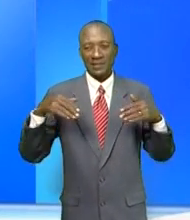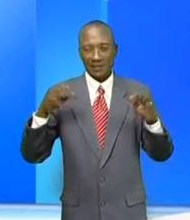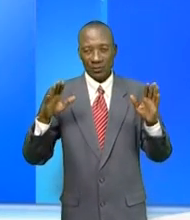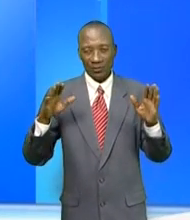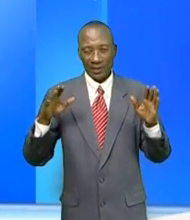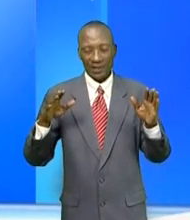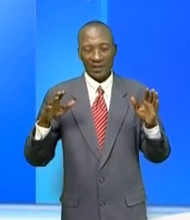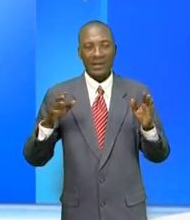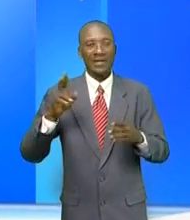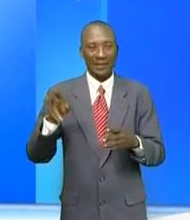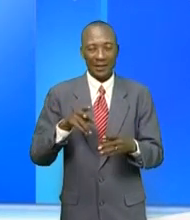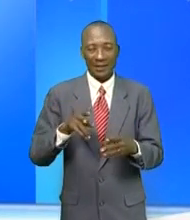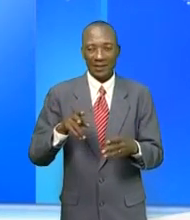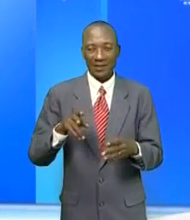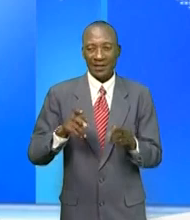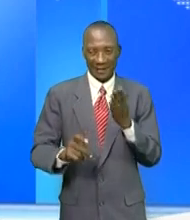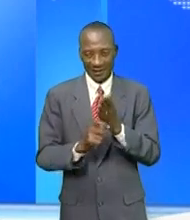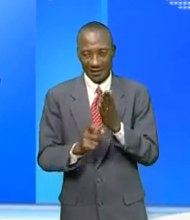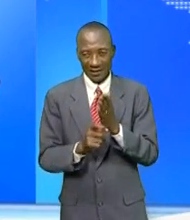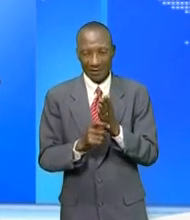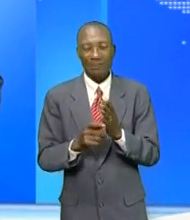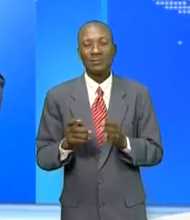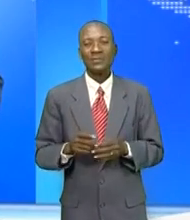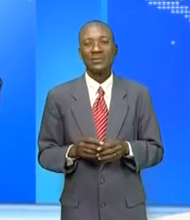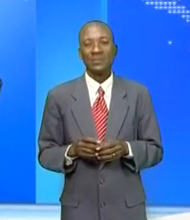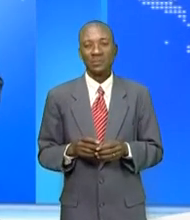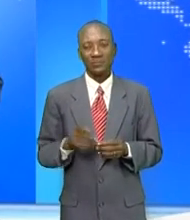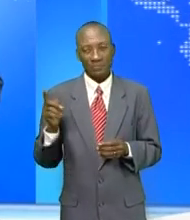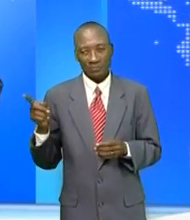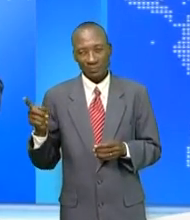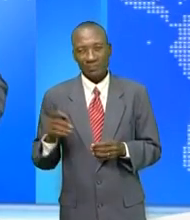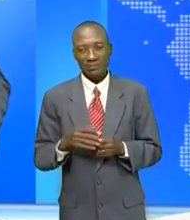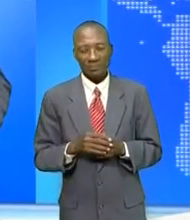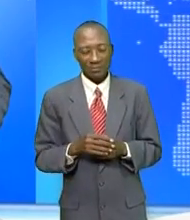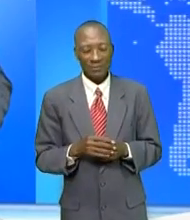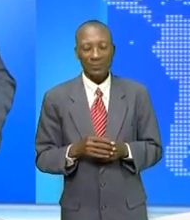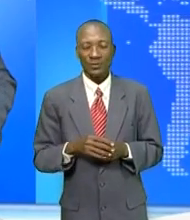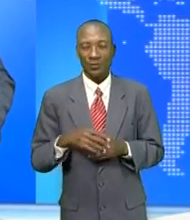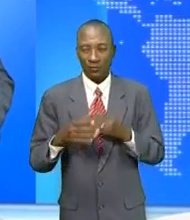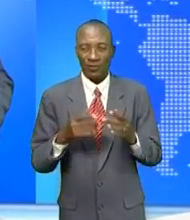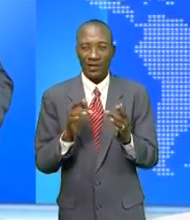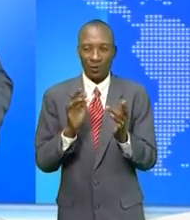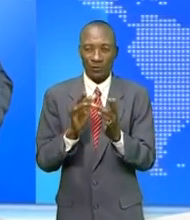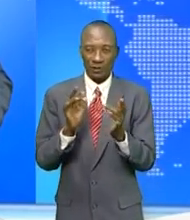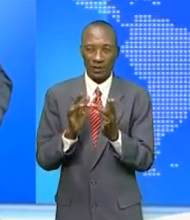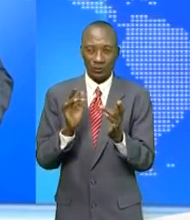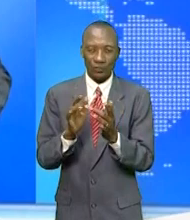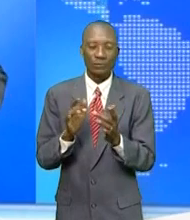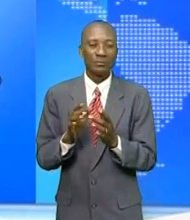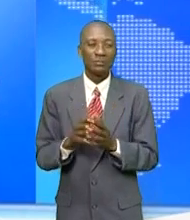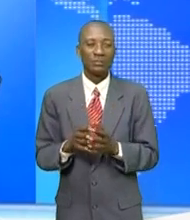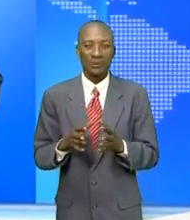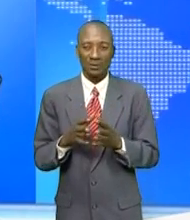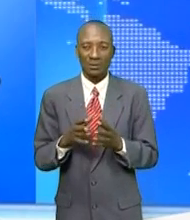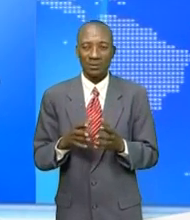sous-secteur de l'enseignement primaire, secondaire et technique et de la consolidation de la gratuité de l'enseignement primaire, rendue effective par son Excellence Monsieur le Président